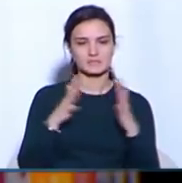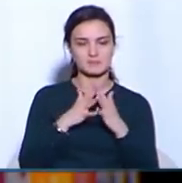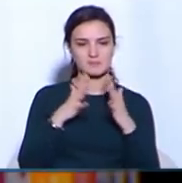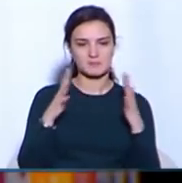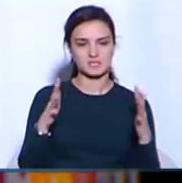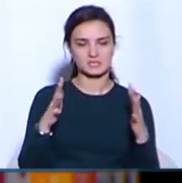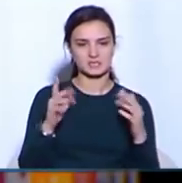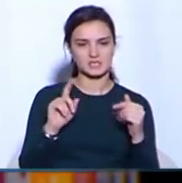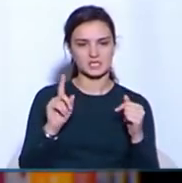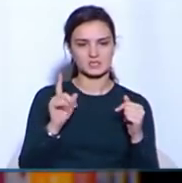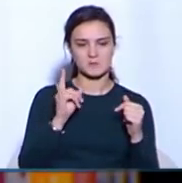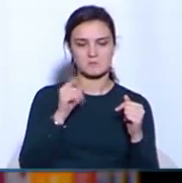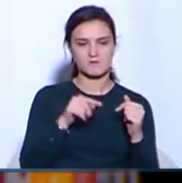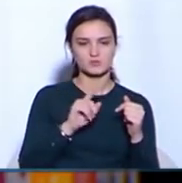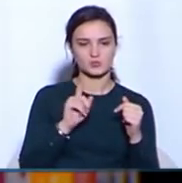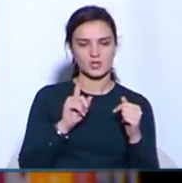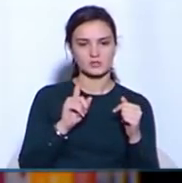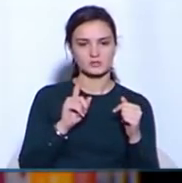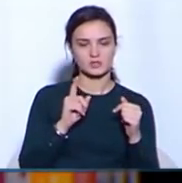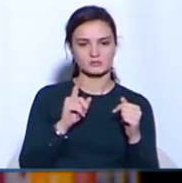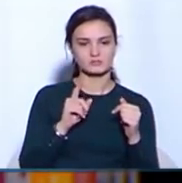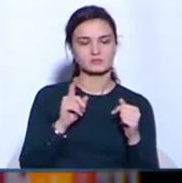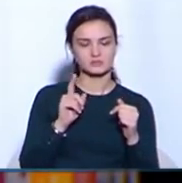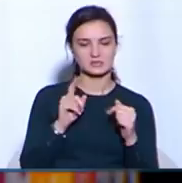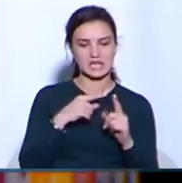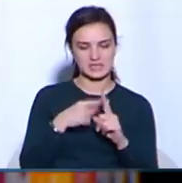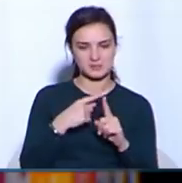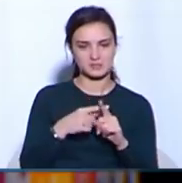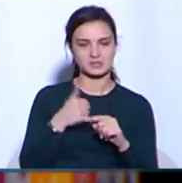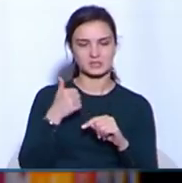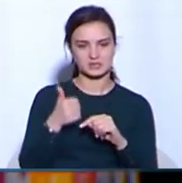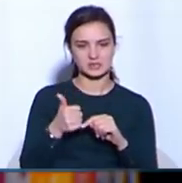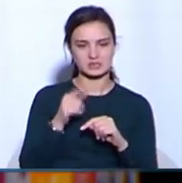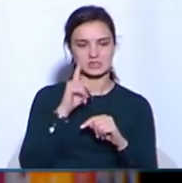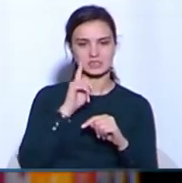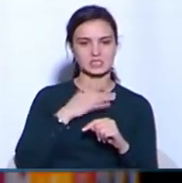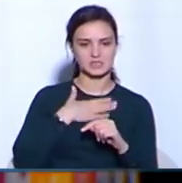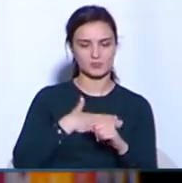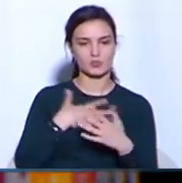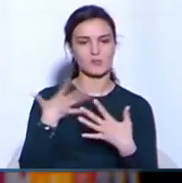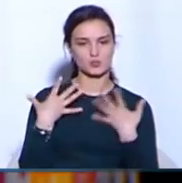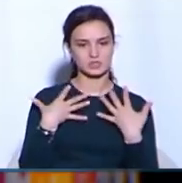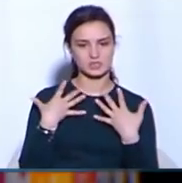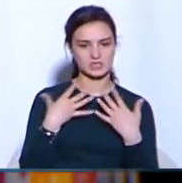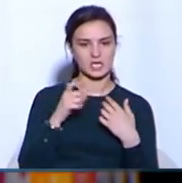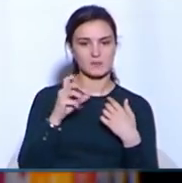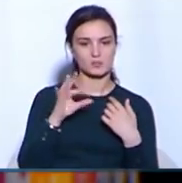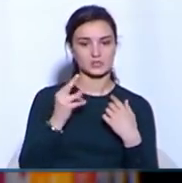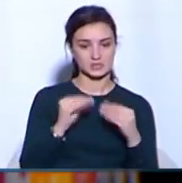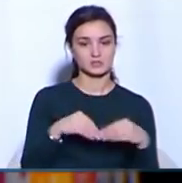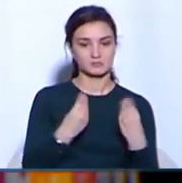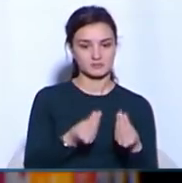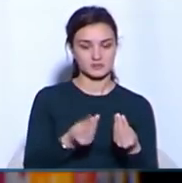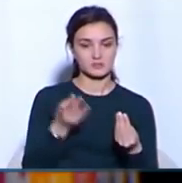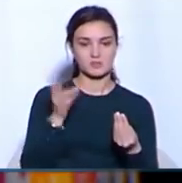ცდუნების წინაშე ბავშვი არც დადგეს, ანუ მაქსიმალურად დადებითი კარგი სასიამოვნო ემოციებით დავტვირთოთ, მაგრამ ეს